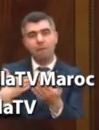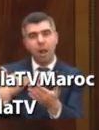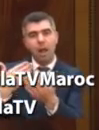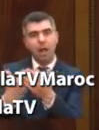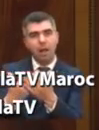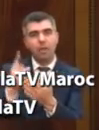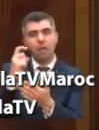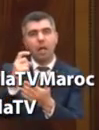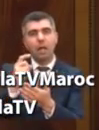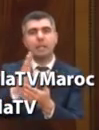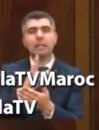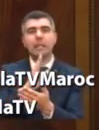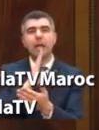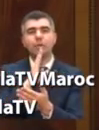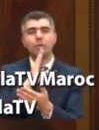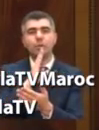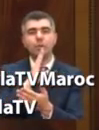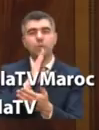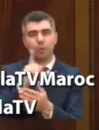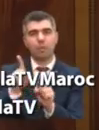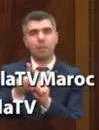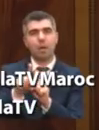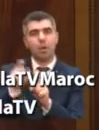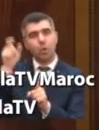دجنبر بتركيا.